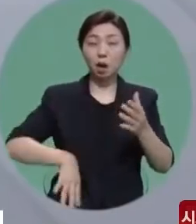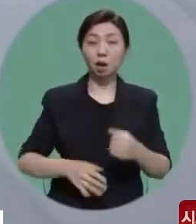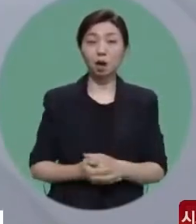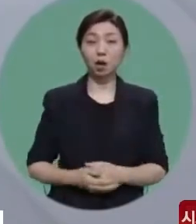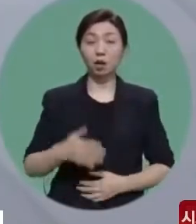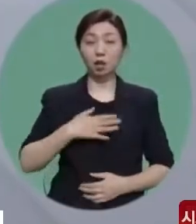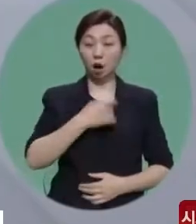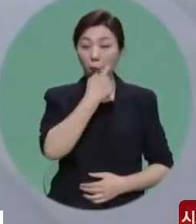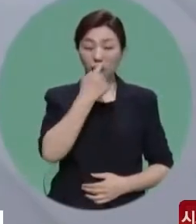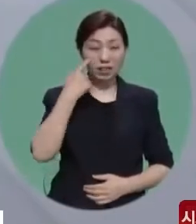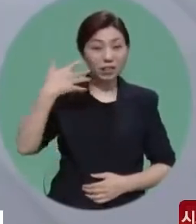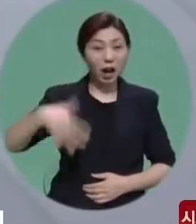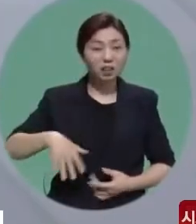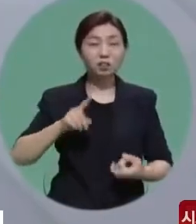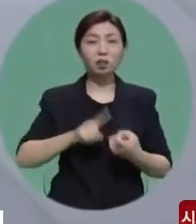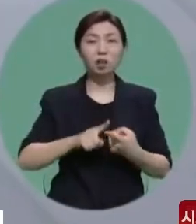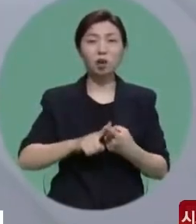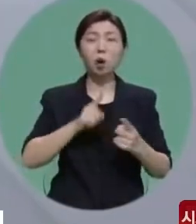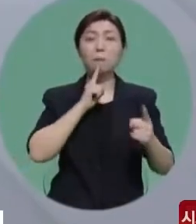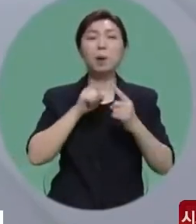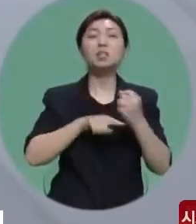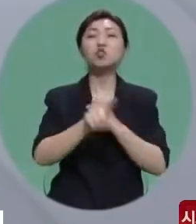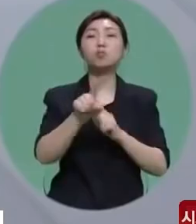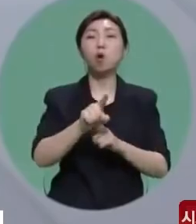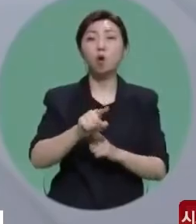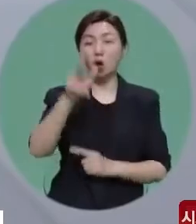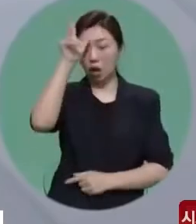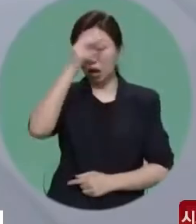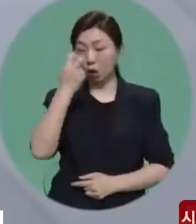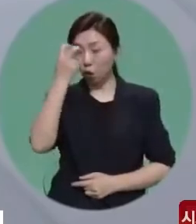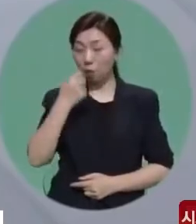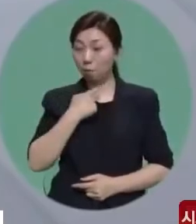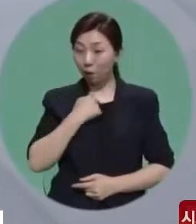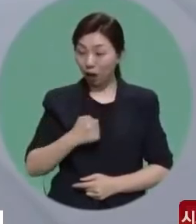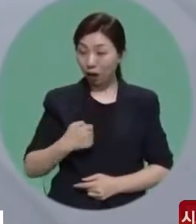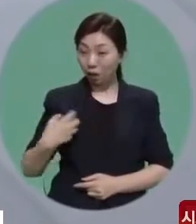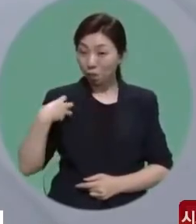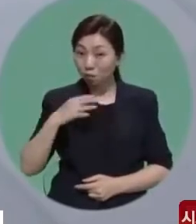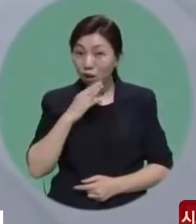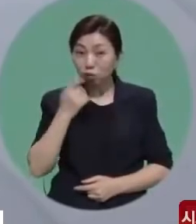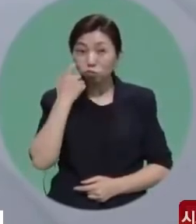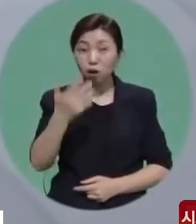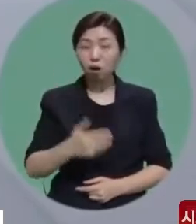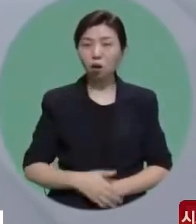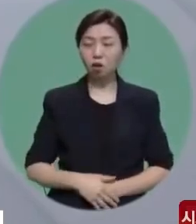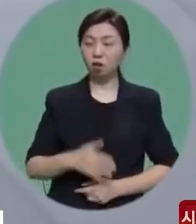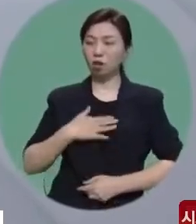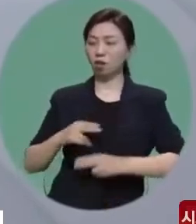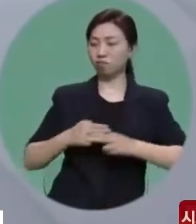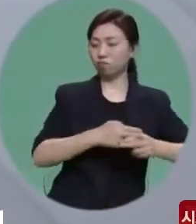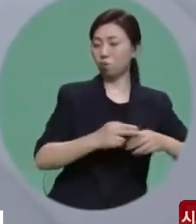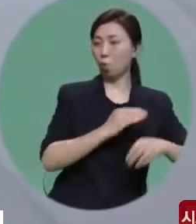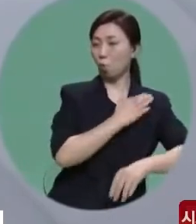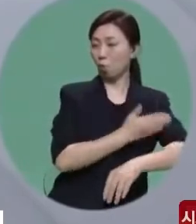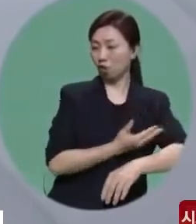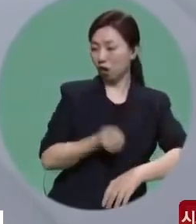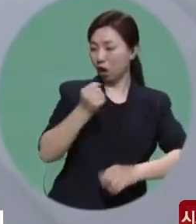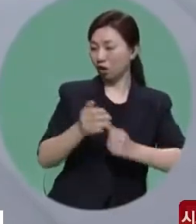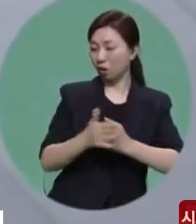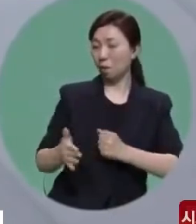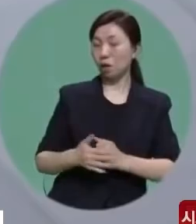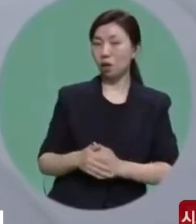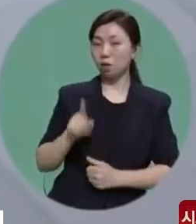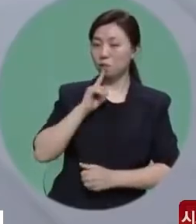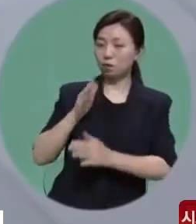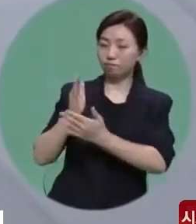얘기는 그렇게 근거를 좋습니까 검사를 하러 개헌 하세요 제주도 거니까 그 그 얘기는 기자들이 다